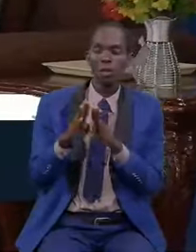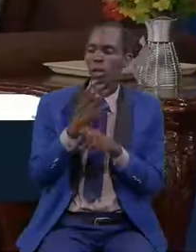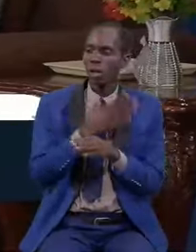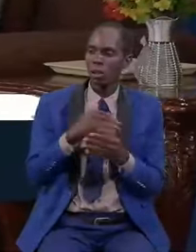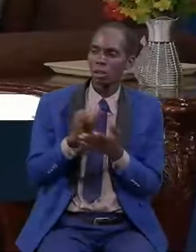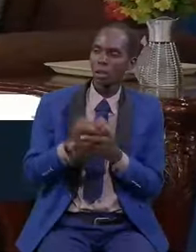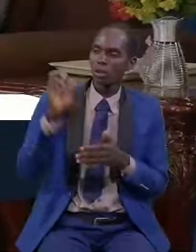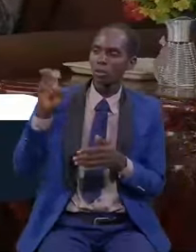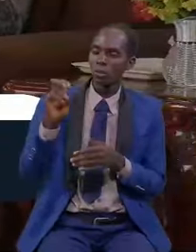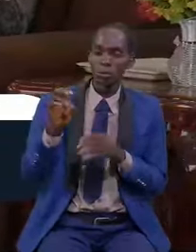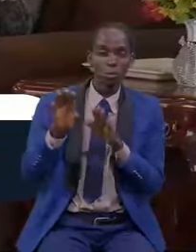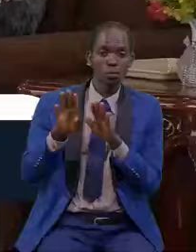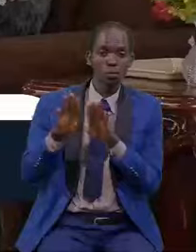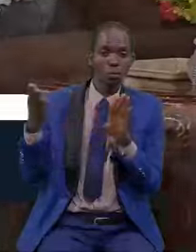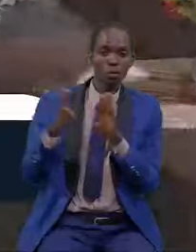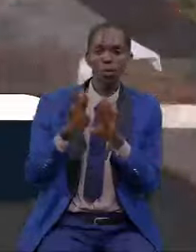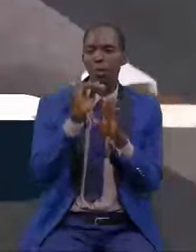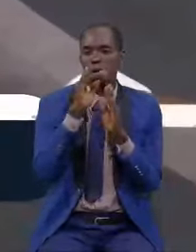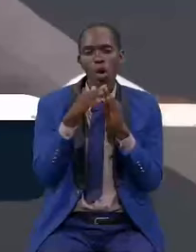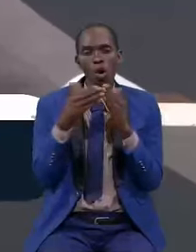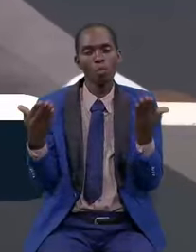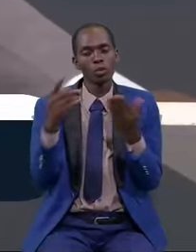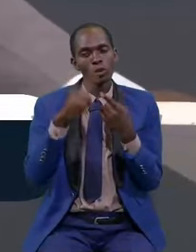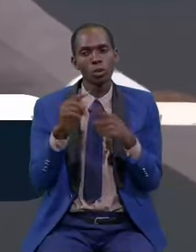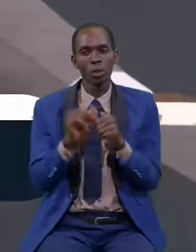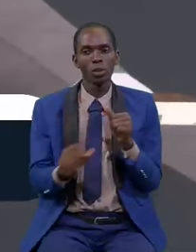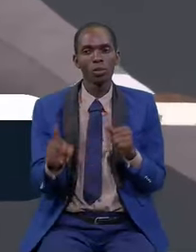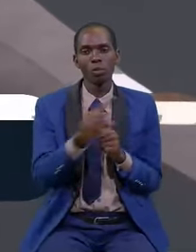à tous. Le verset 8 dit,